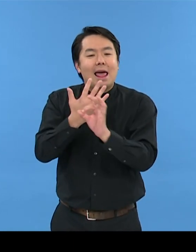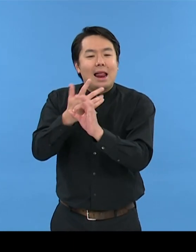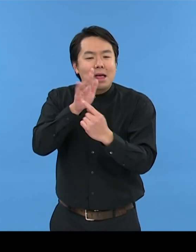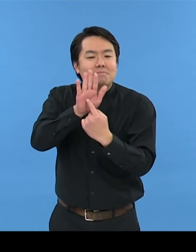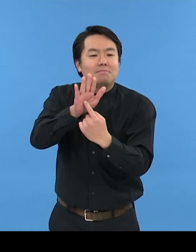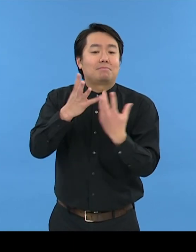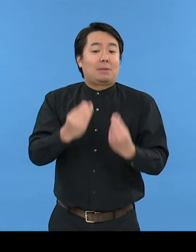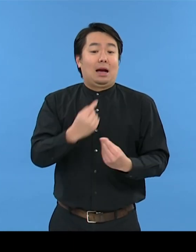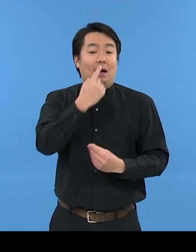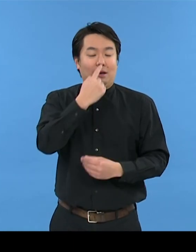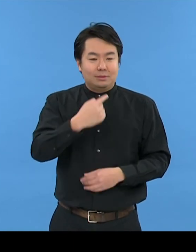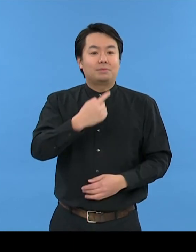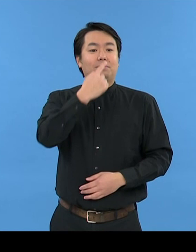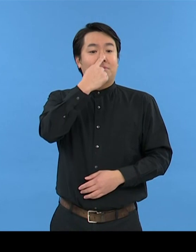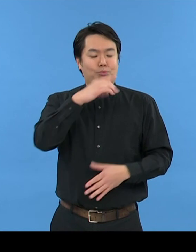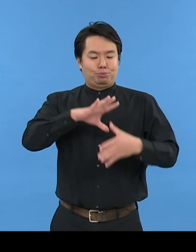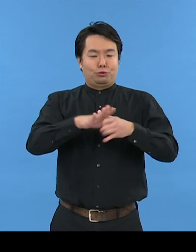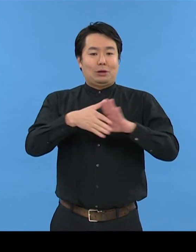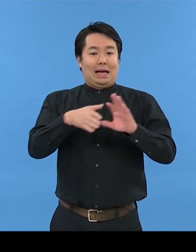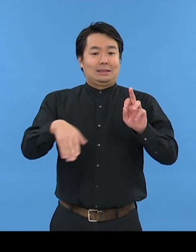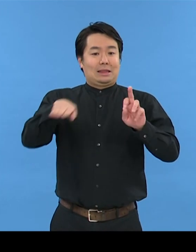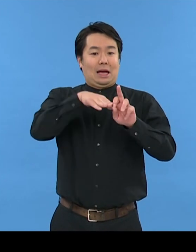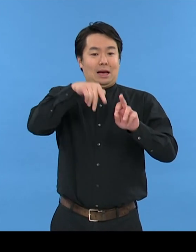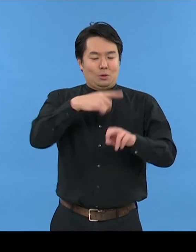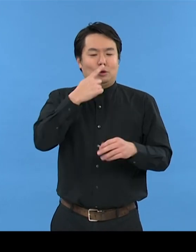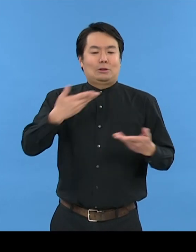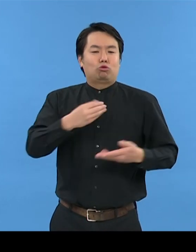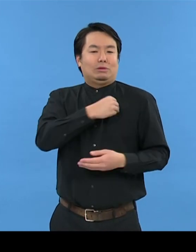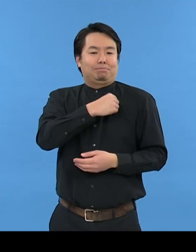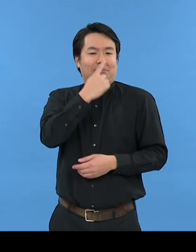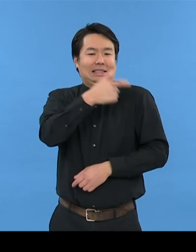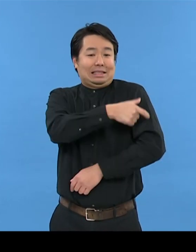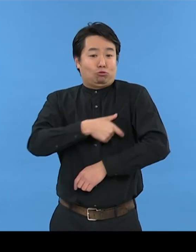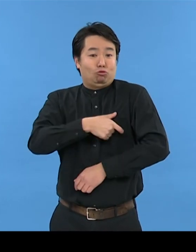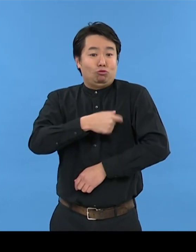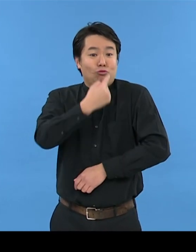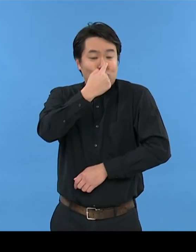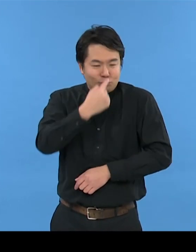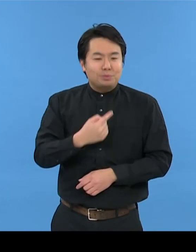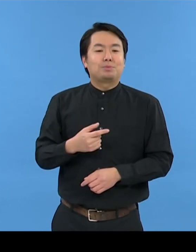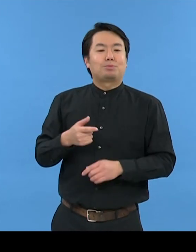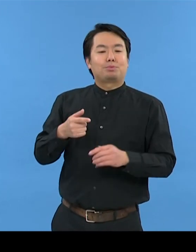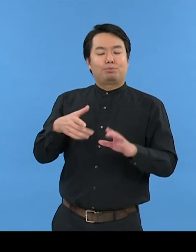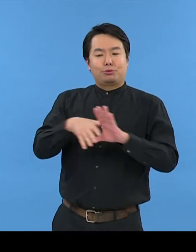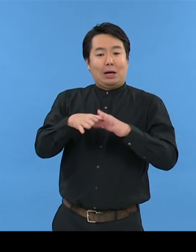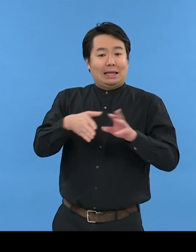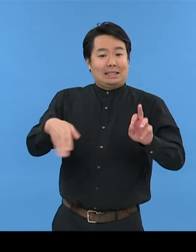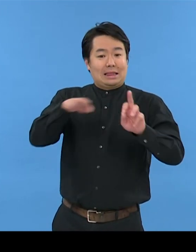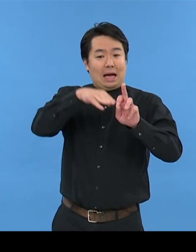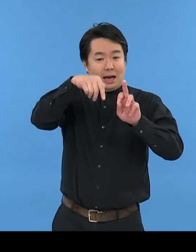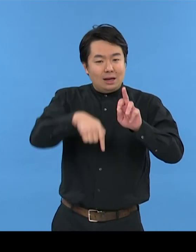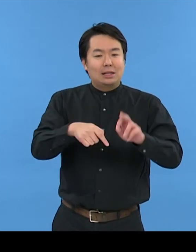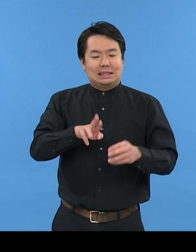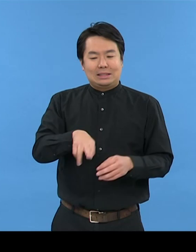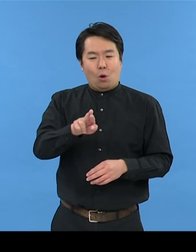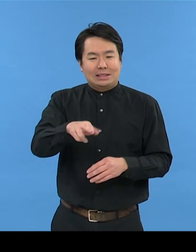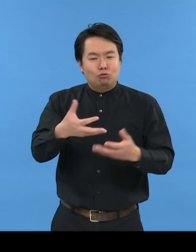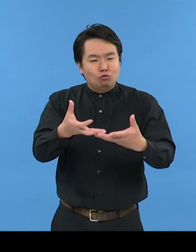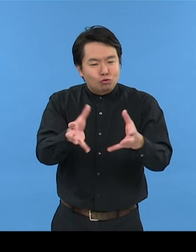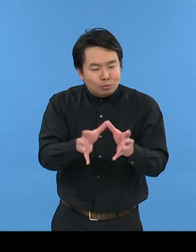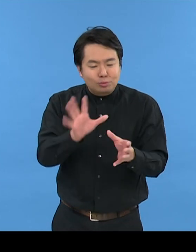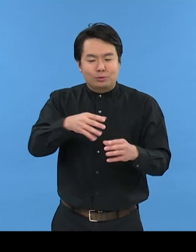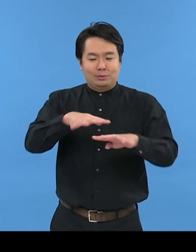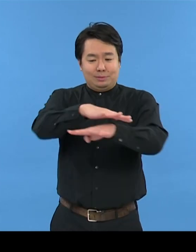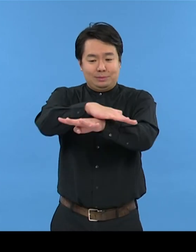が文化センターの職員役をやって文化センターに行って将棋クラブとか洋クラブとか色々ありますよねそういうところ